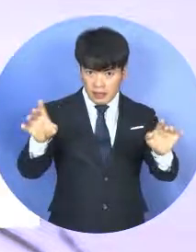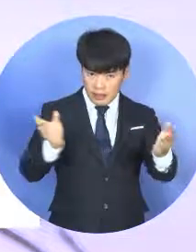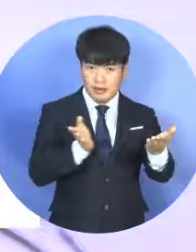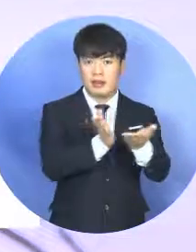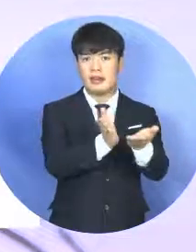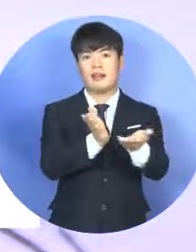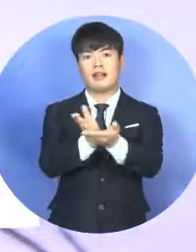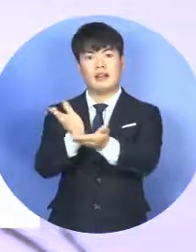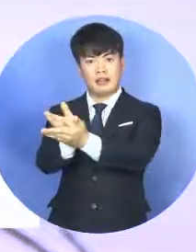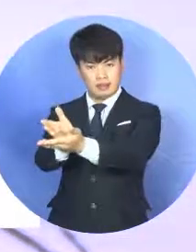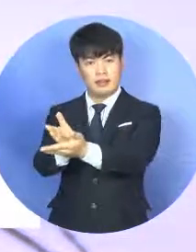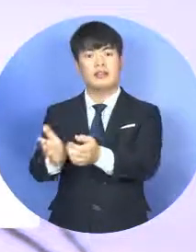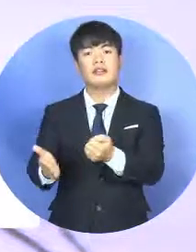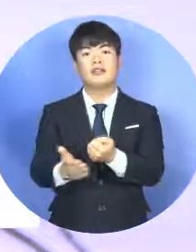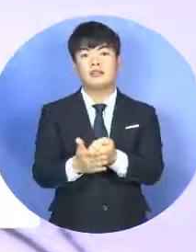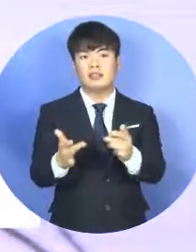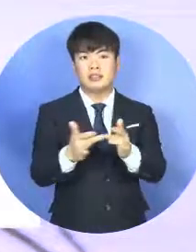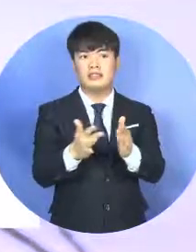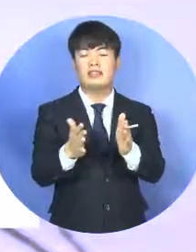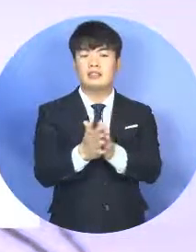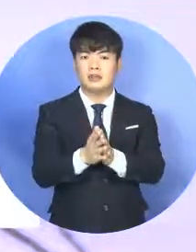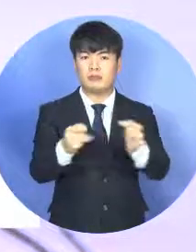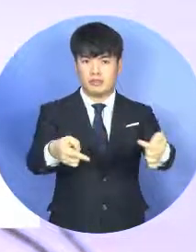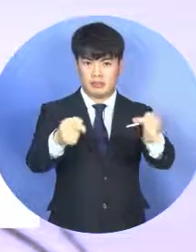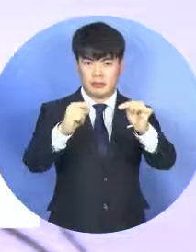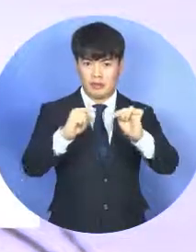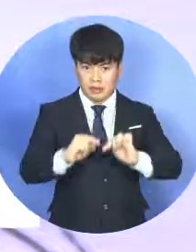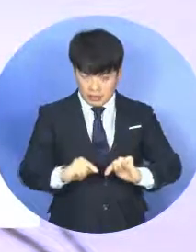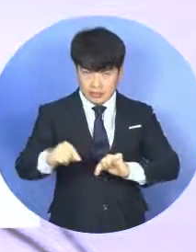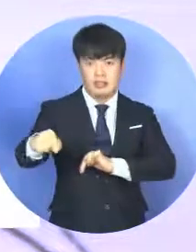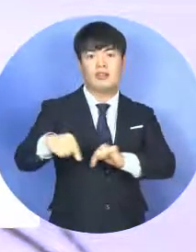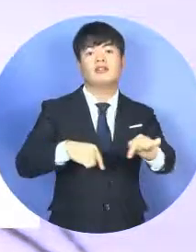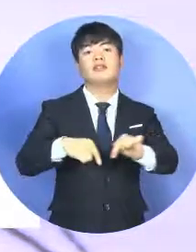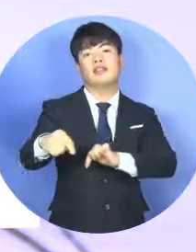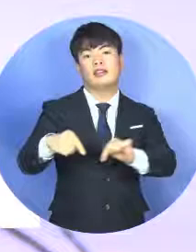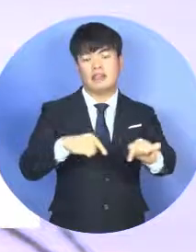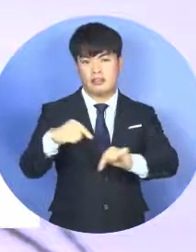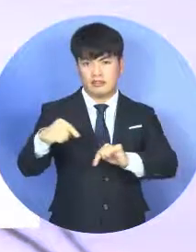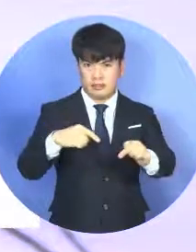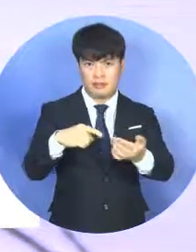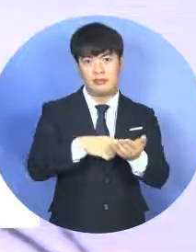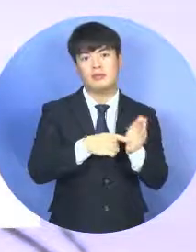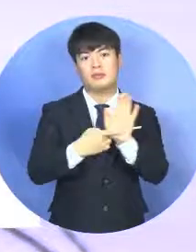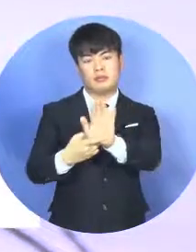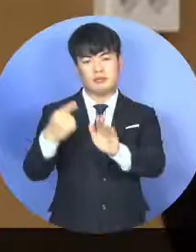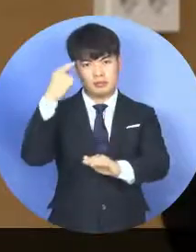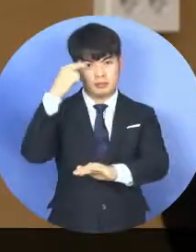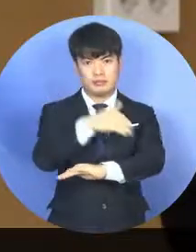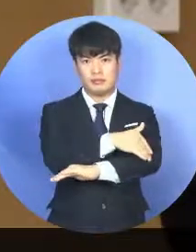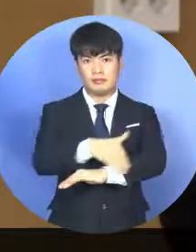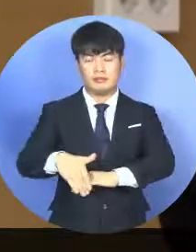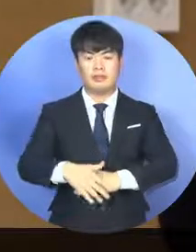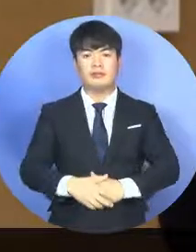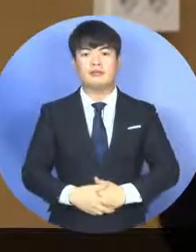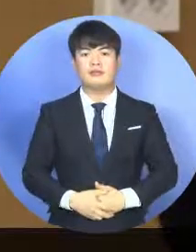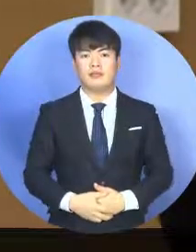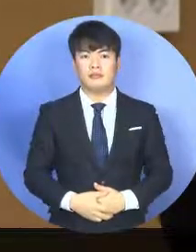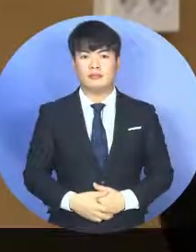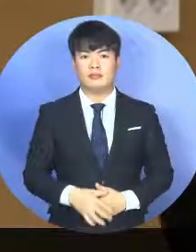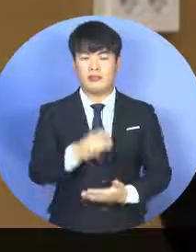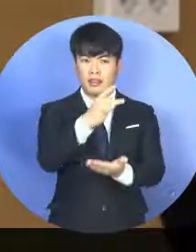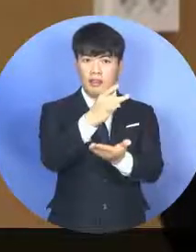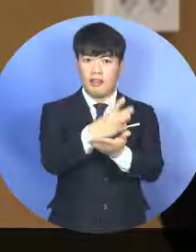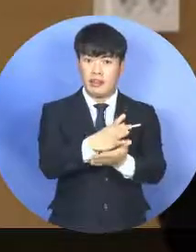것이고요. 그래서 시민들이 직접 체감하는 다양한 정책들을 펼쳐나갈 것입니다. 이날 회의에서는